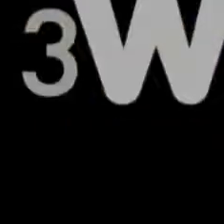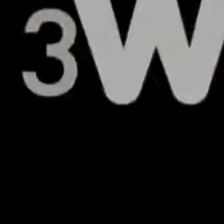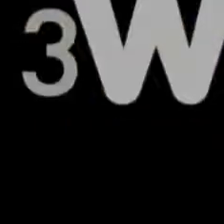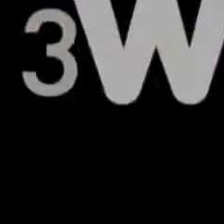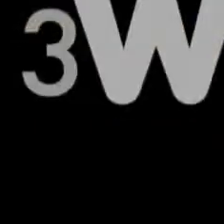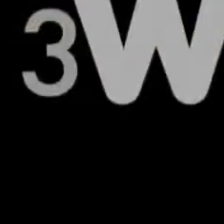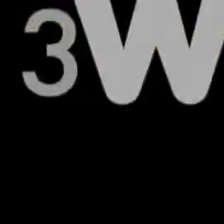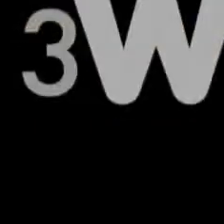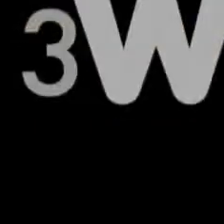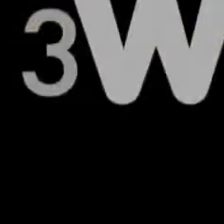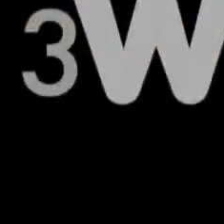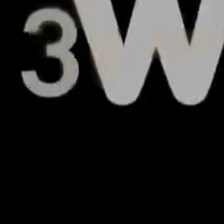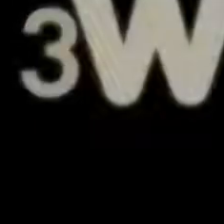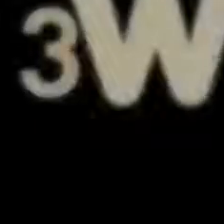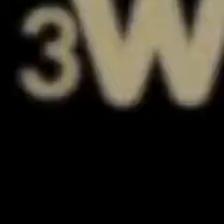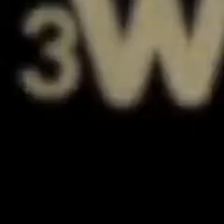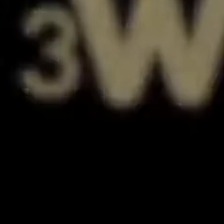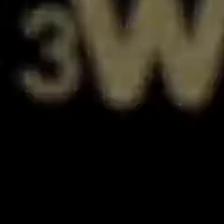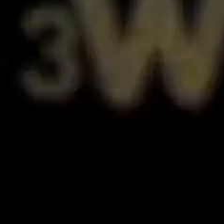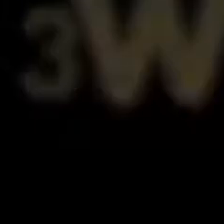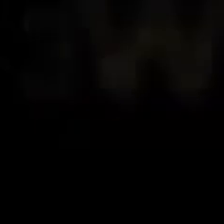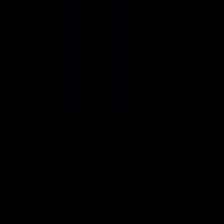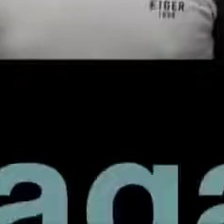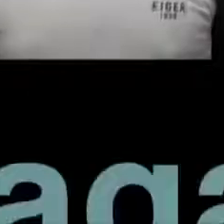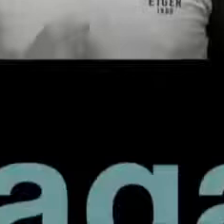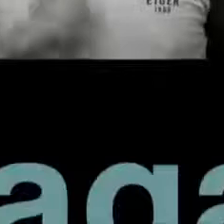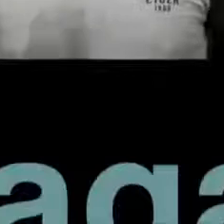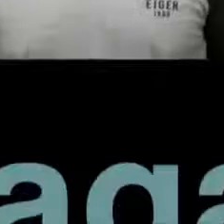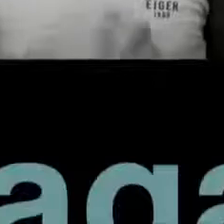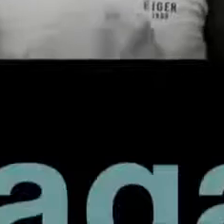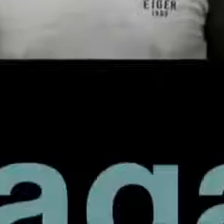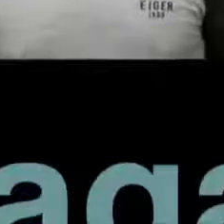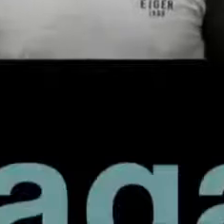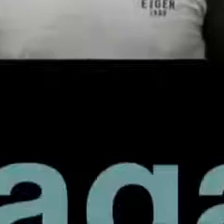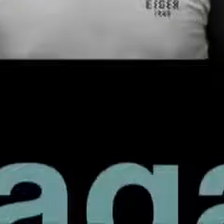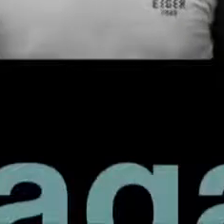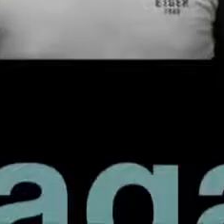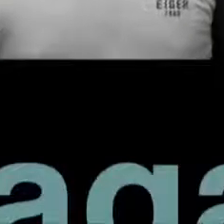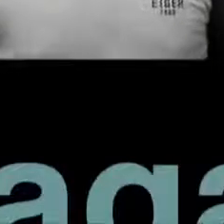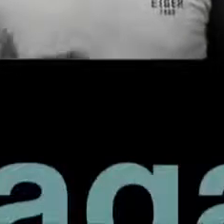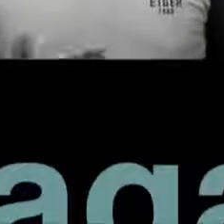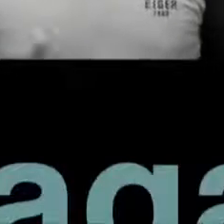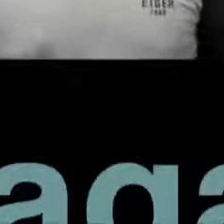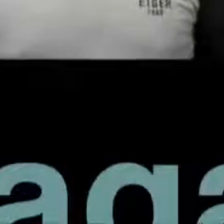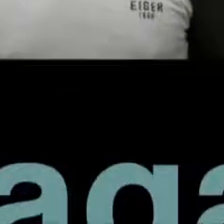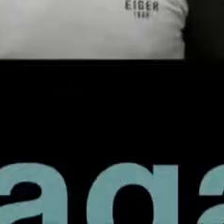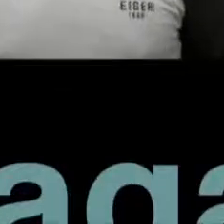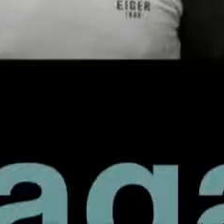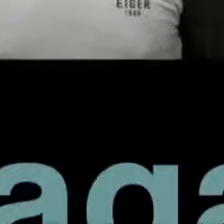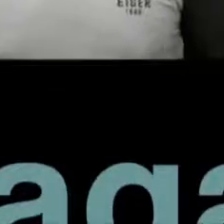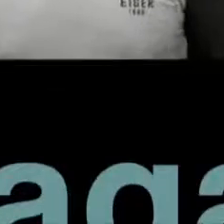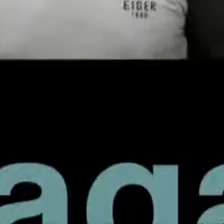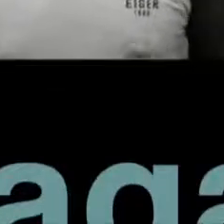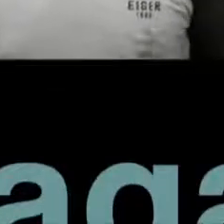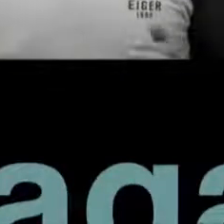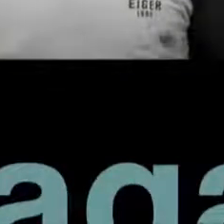Iman wajib amalan wajib imut olahraga biar